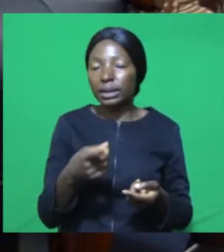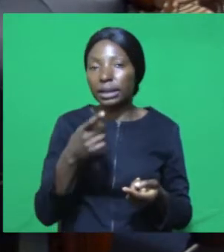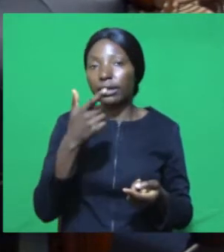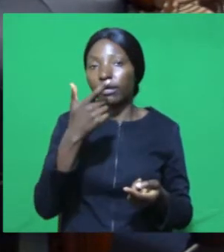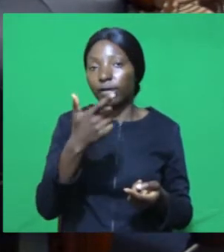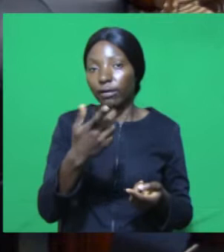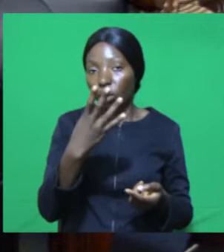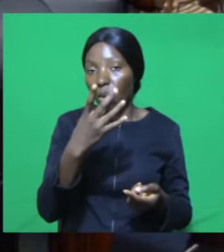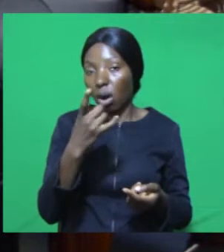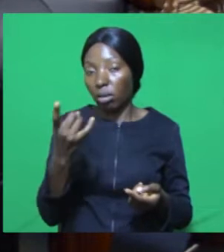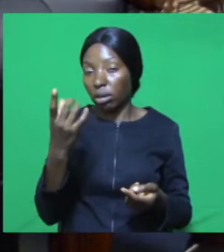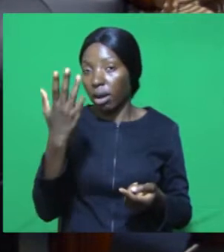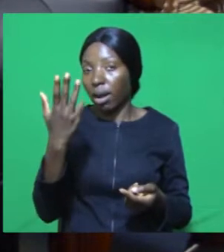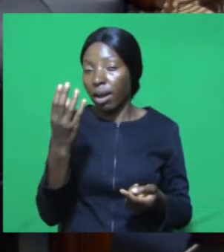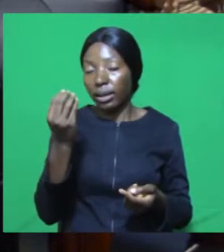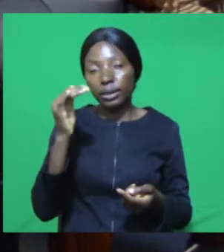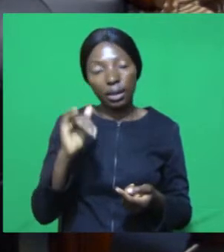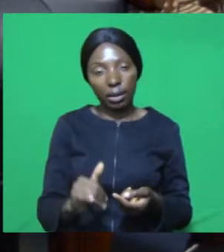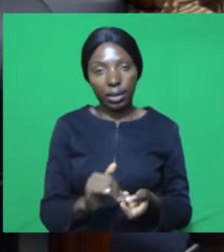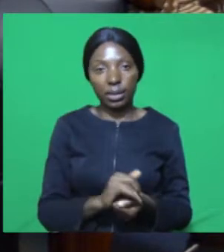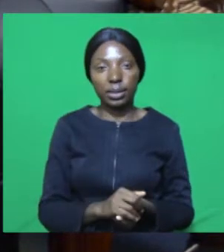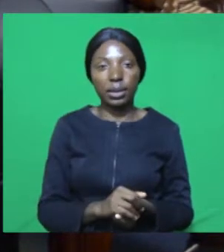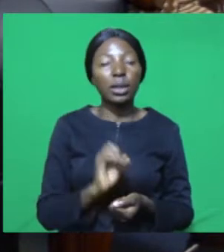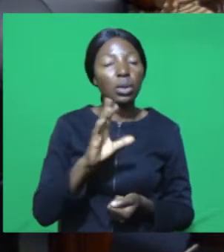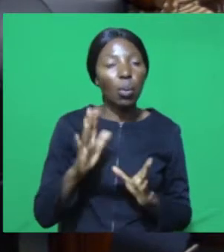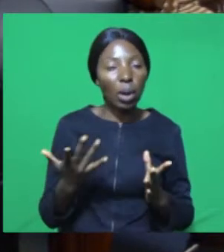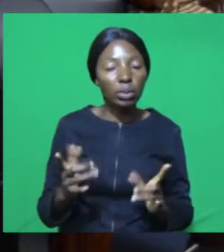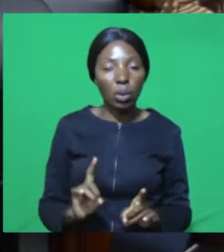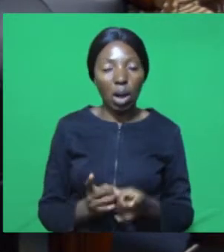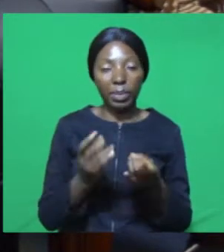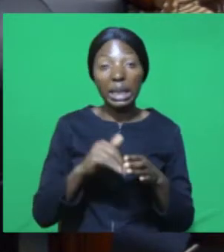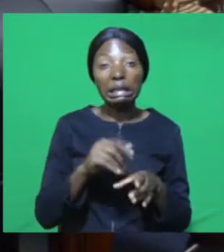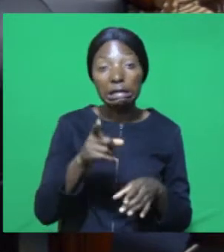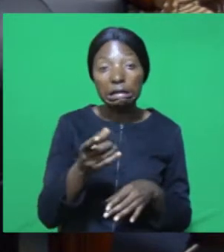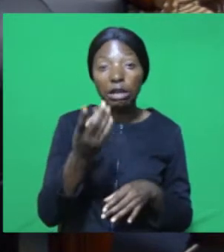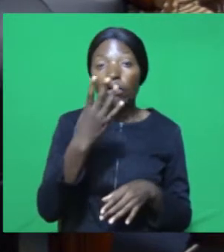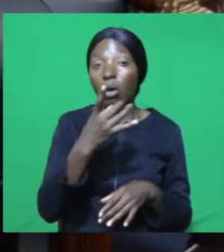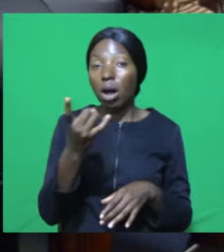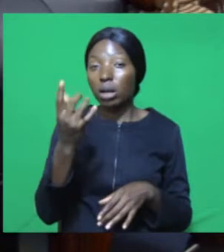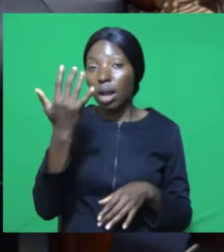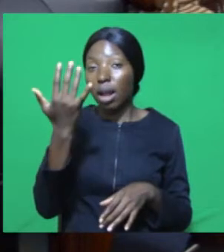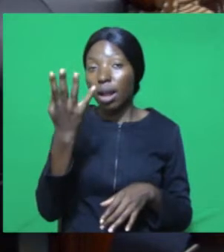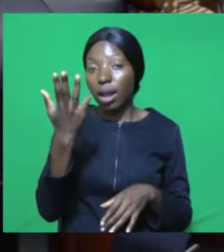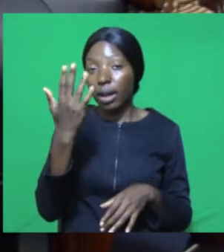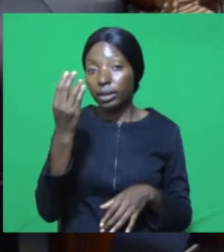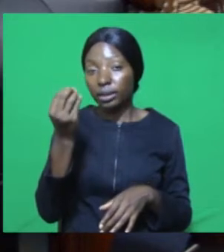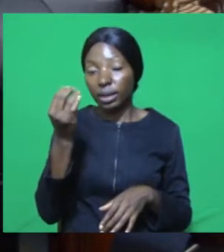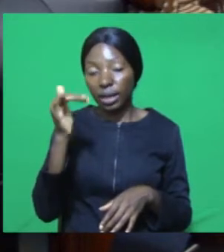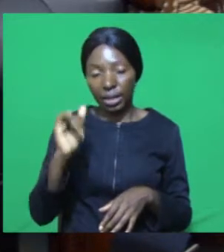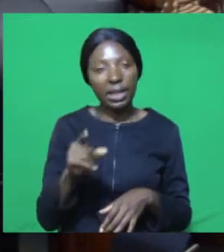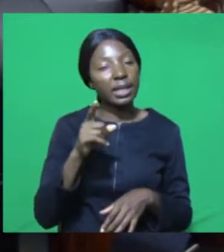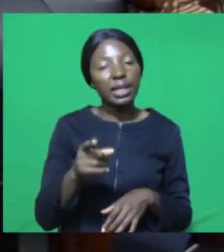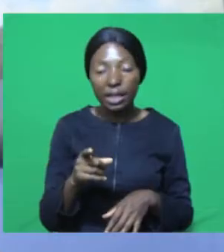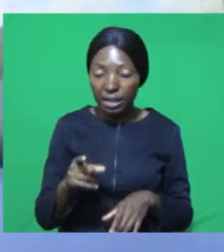weeks 490 years. Saka chicha dzichichaitika mu 490 years. Hanzi inguva